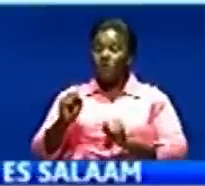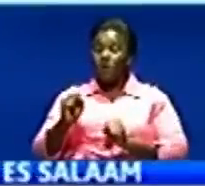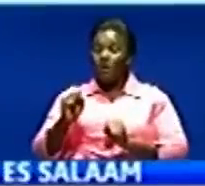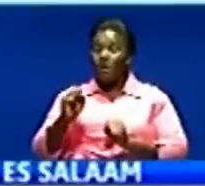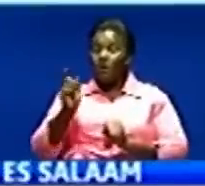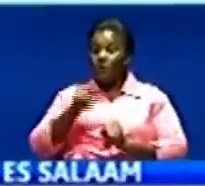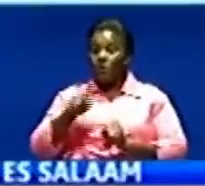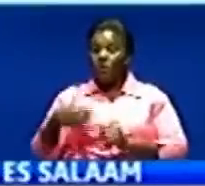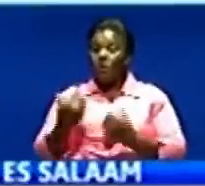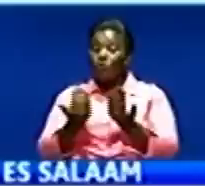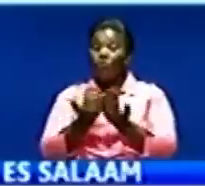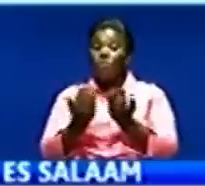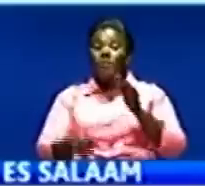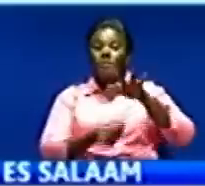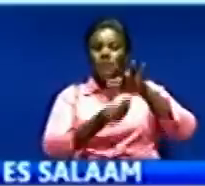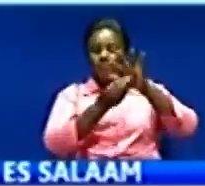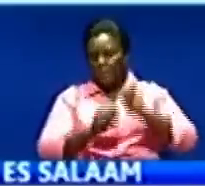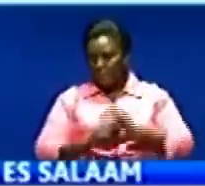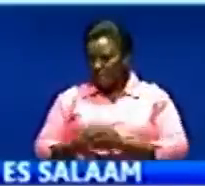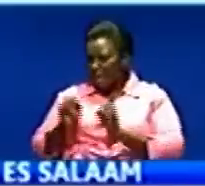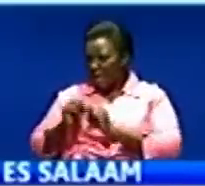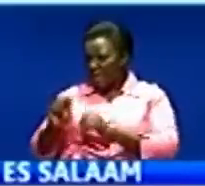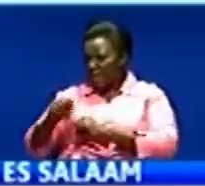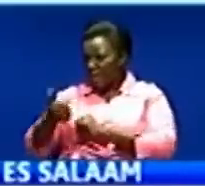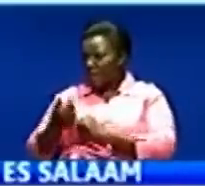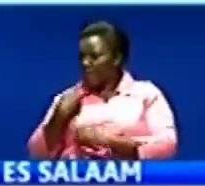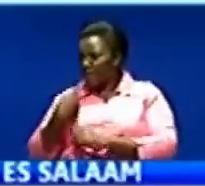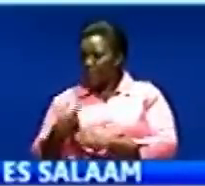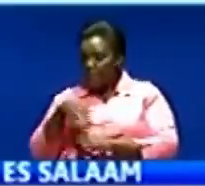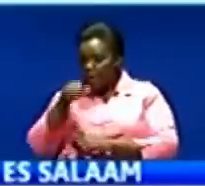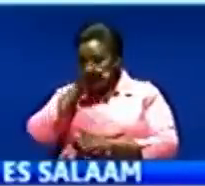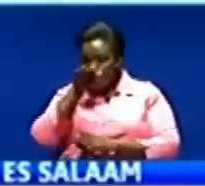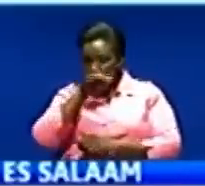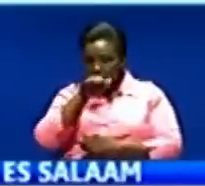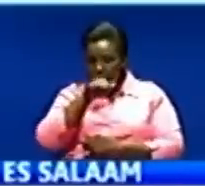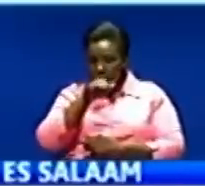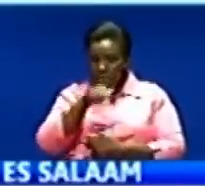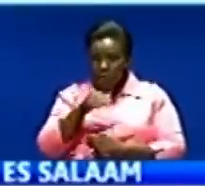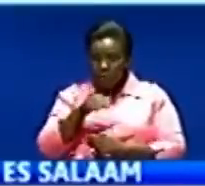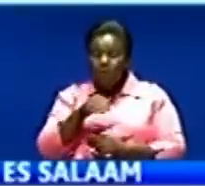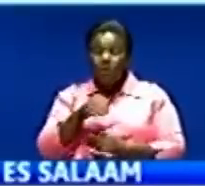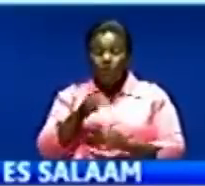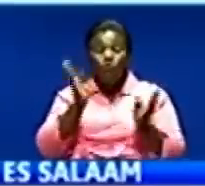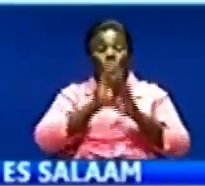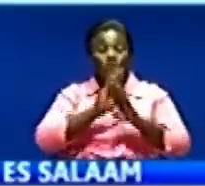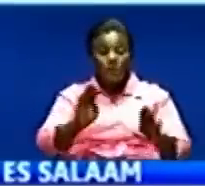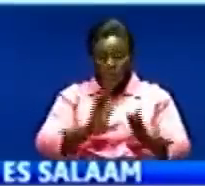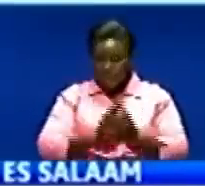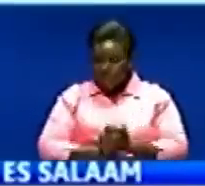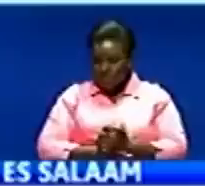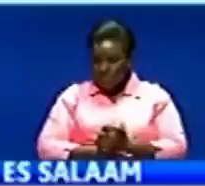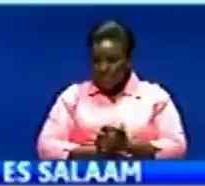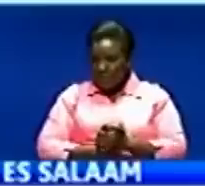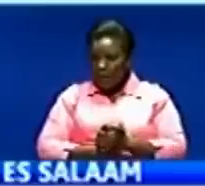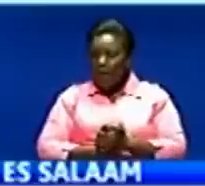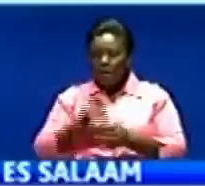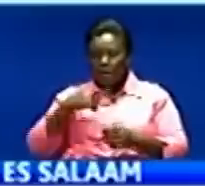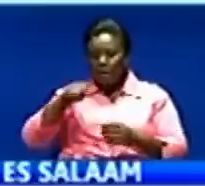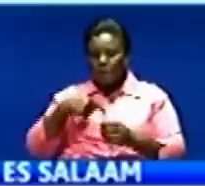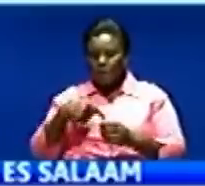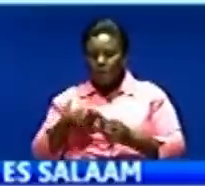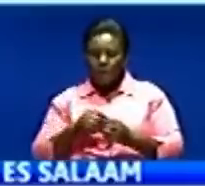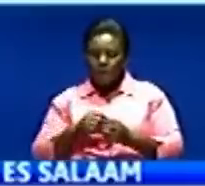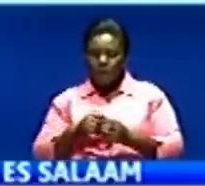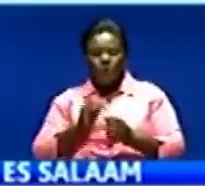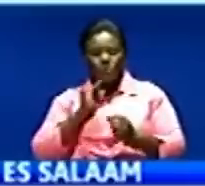dhamana. Wakili mwandamizi Simon amedai upelelezi wa shauri hilo umekamilika na kwamba upande wa mashtaka hauna pingamizi na dhamana